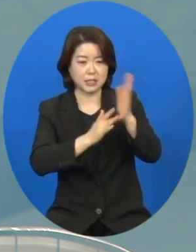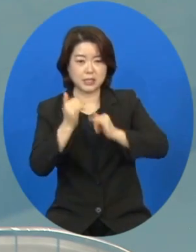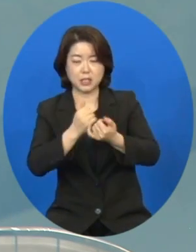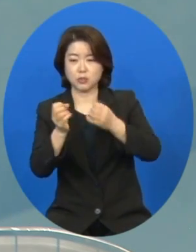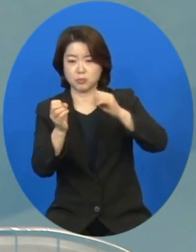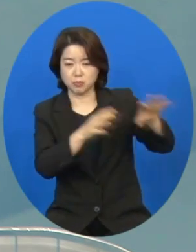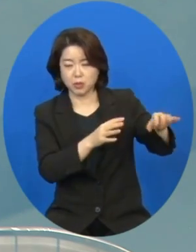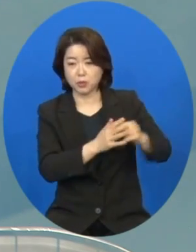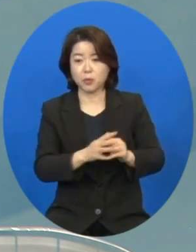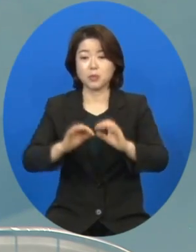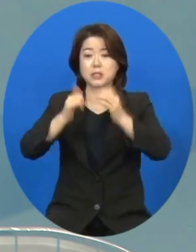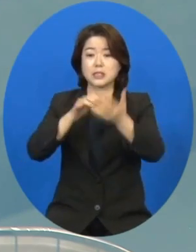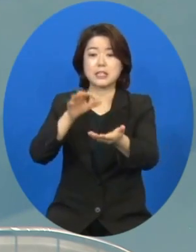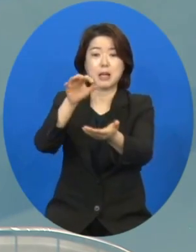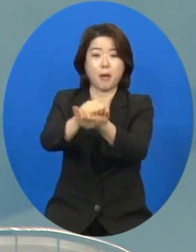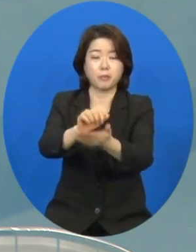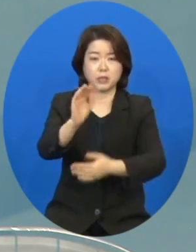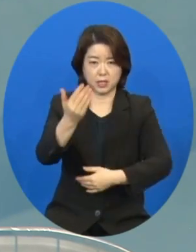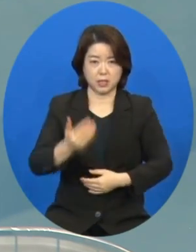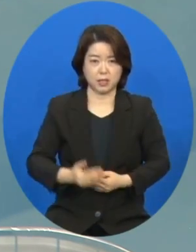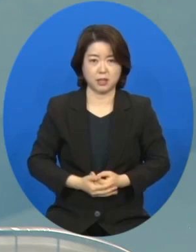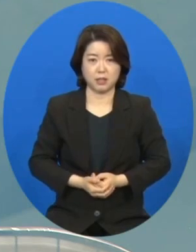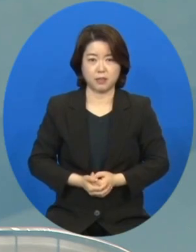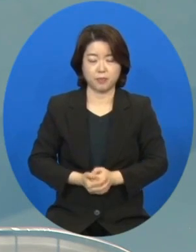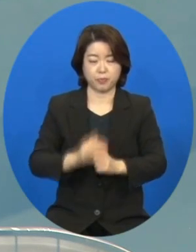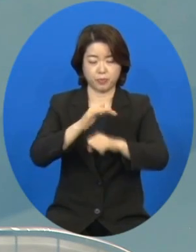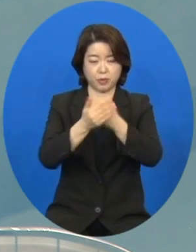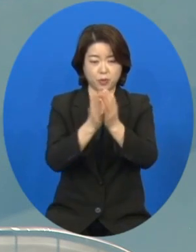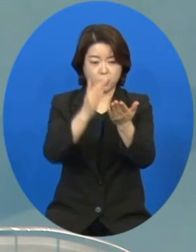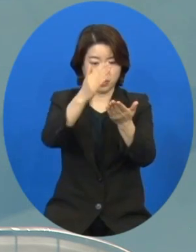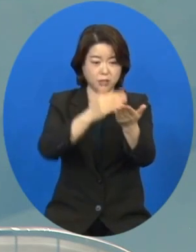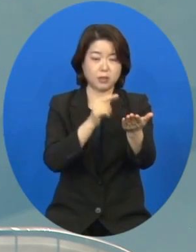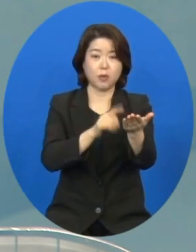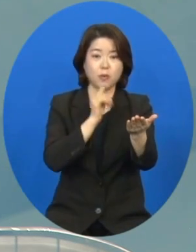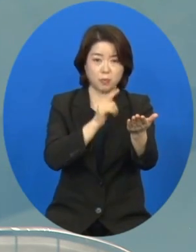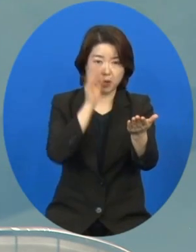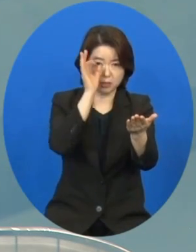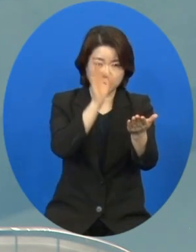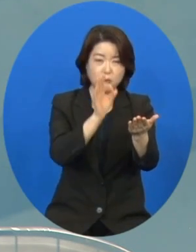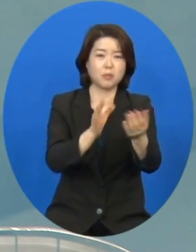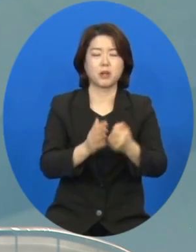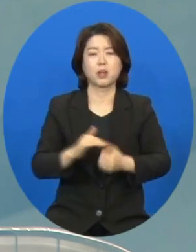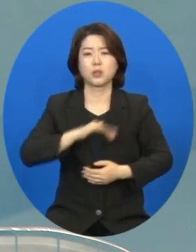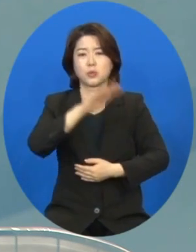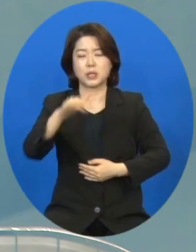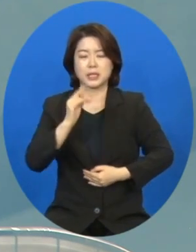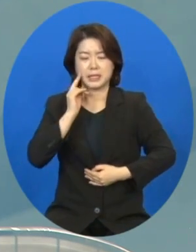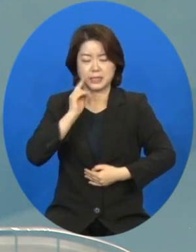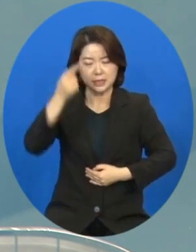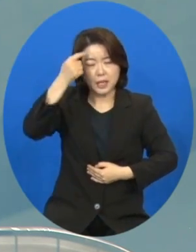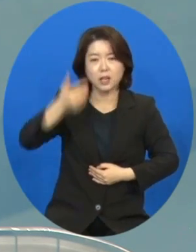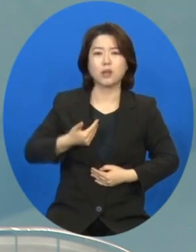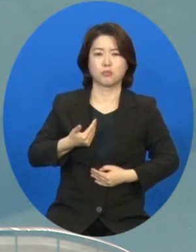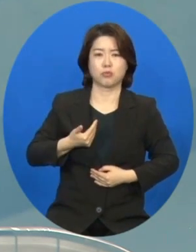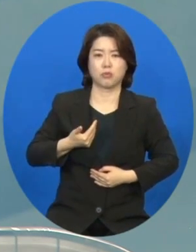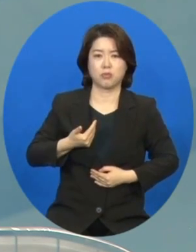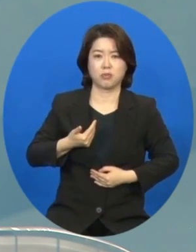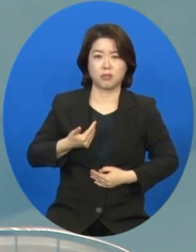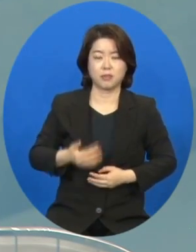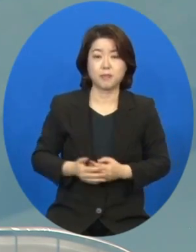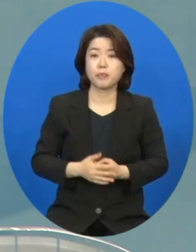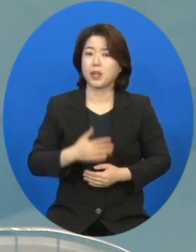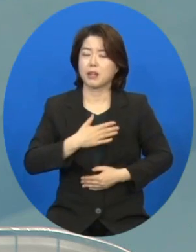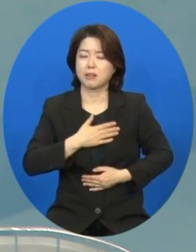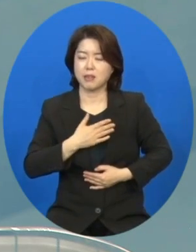되는 거거든요. 오늘 이 본문의 말씀은 우리에게 심각하게 묻고 있는 거예요.